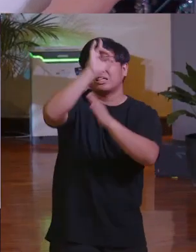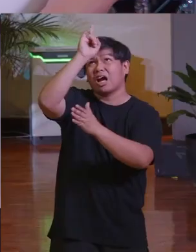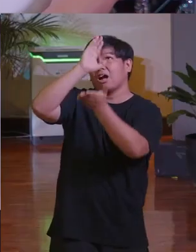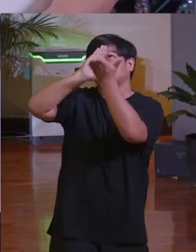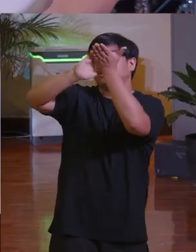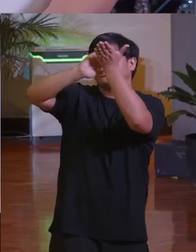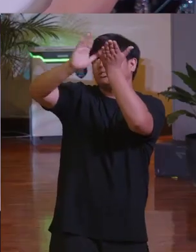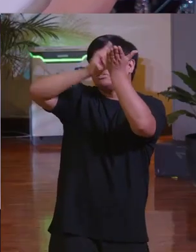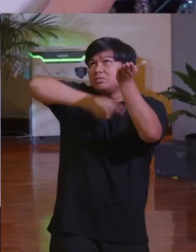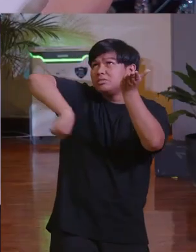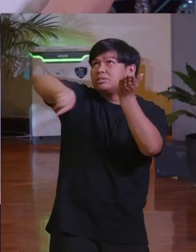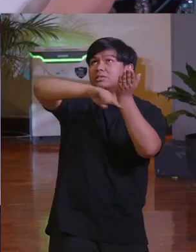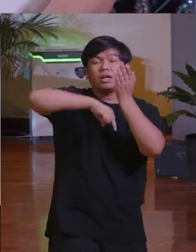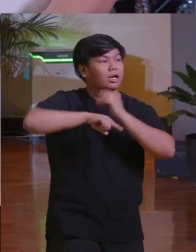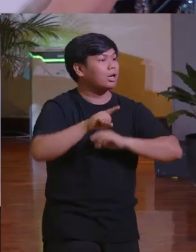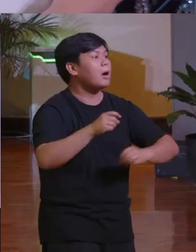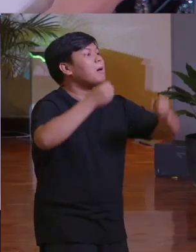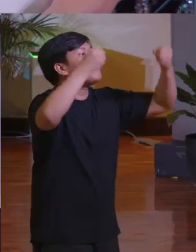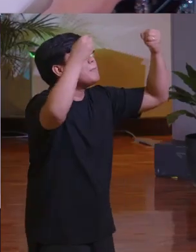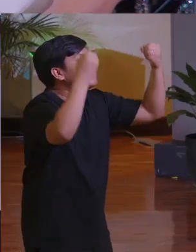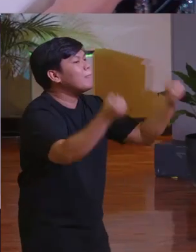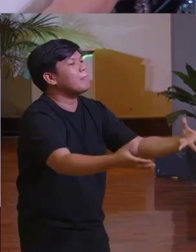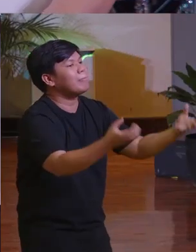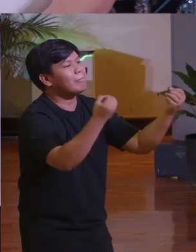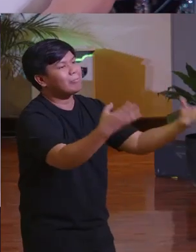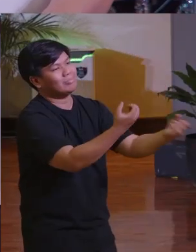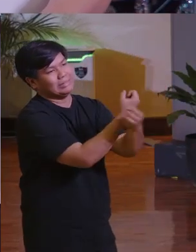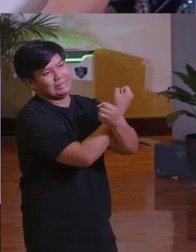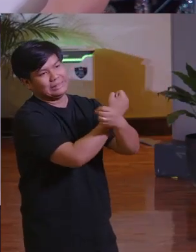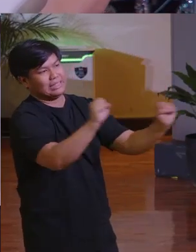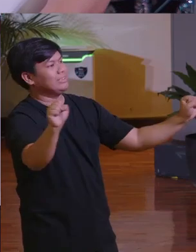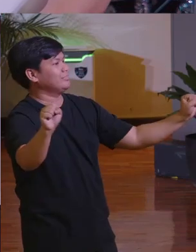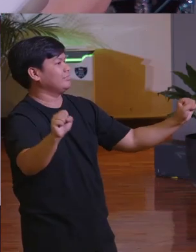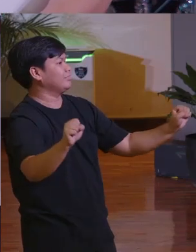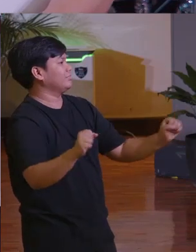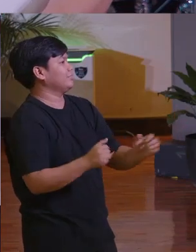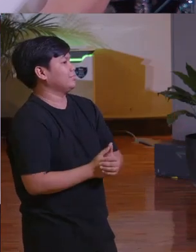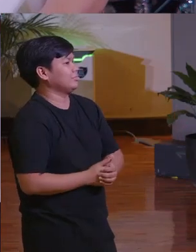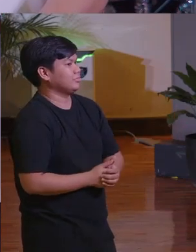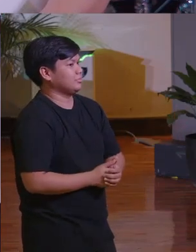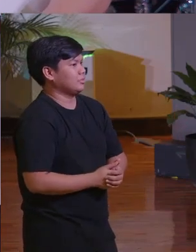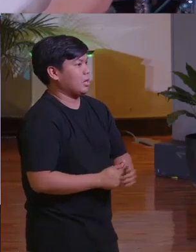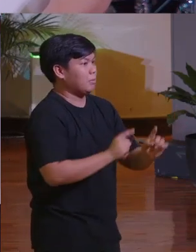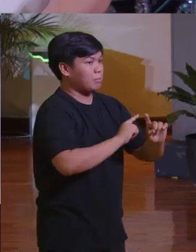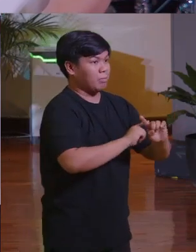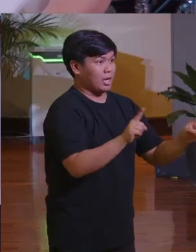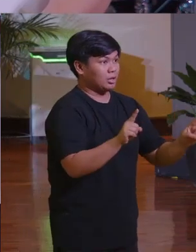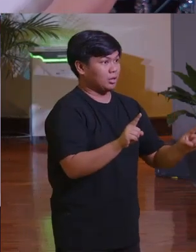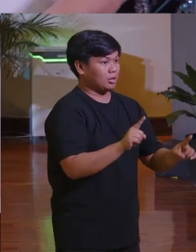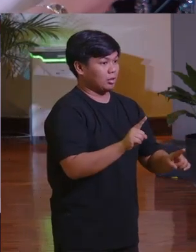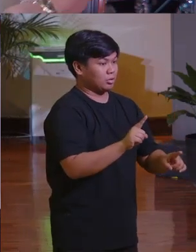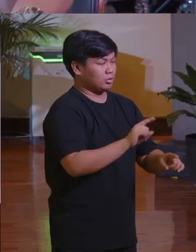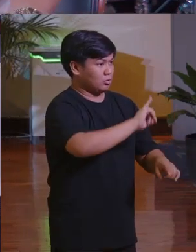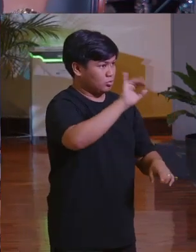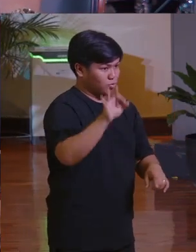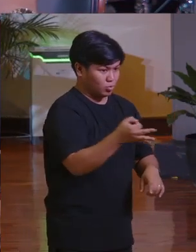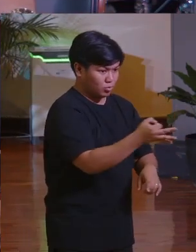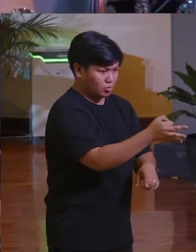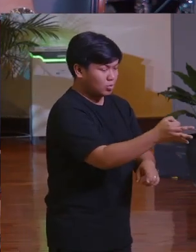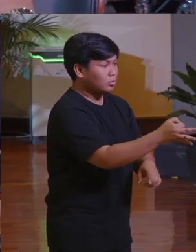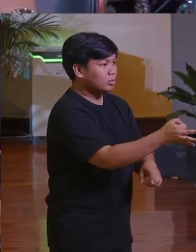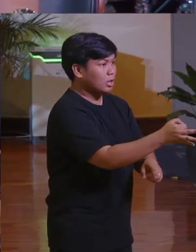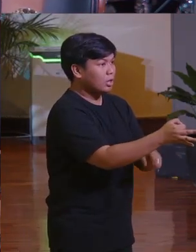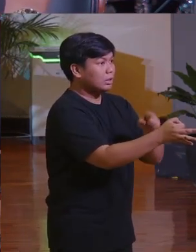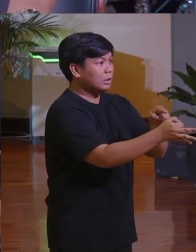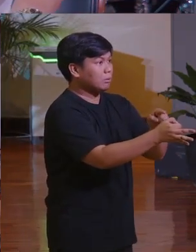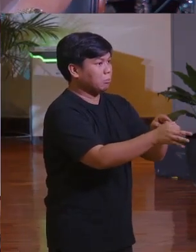the preaching of Jonah, and sabi ni Jesus, "And behold, something greater than Jonah is here." Tinutukoy niya ang kanyang